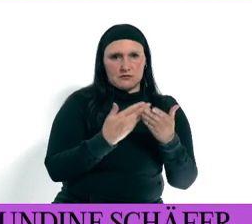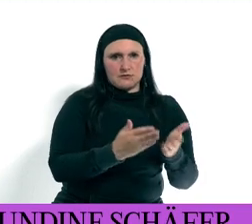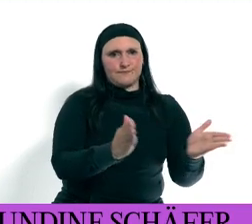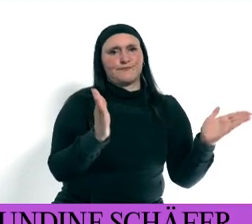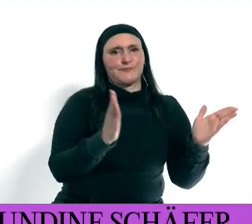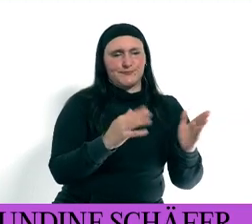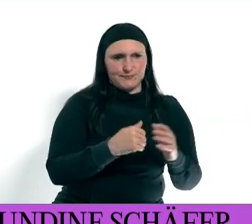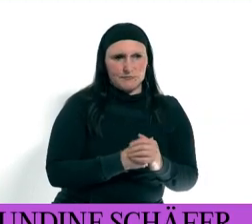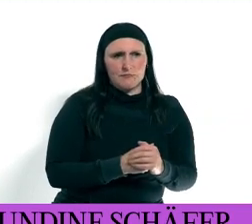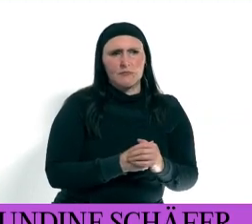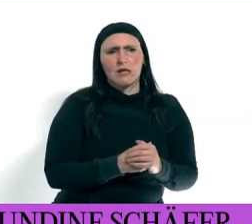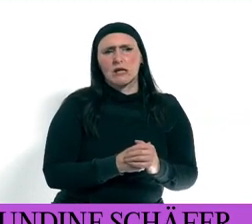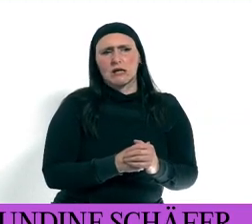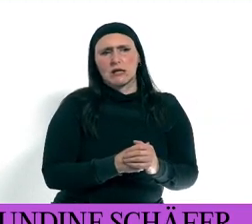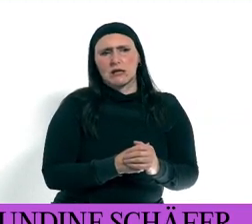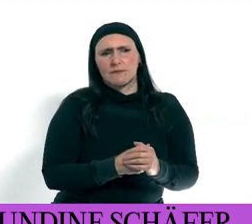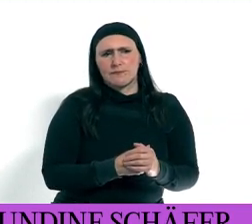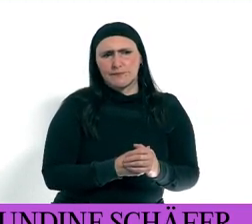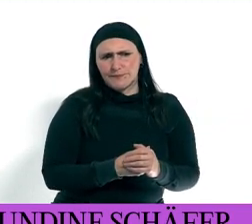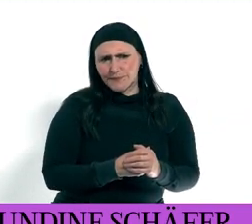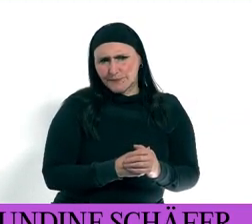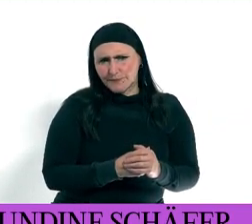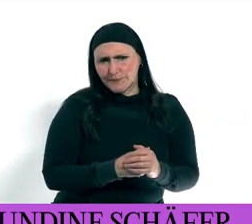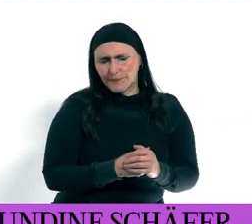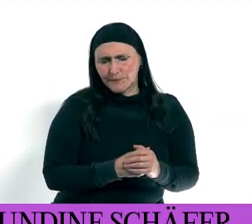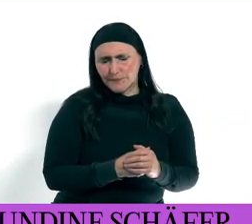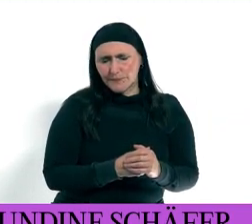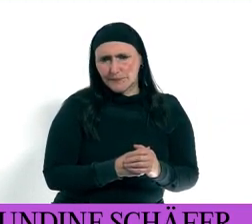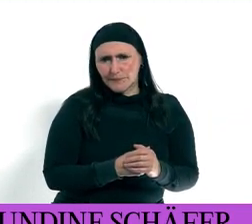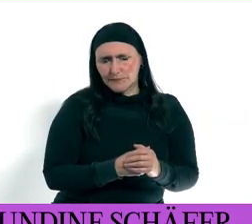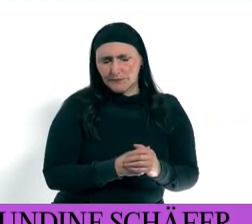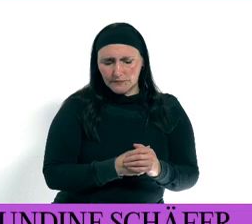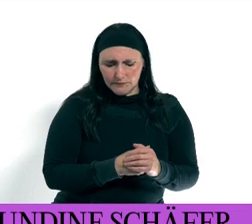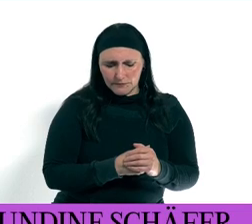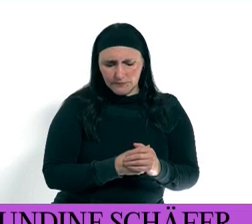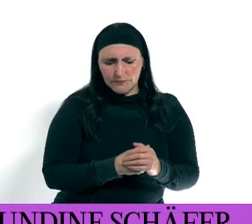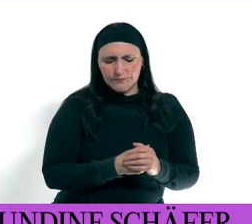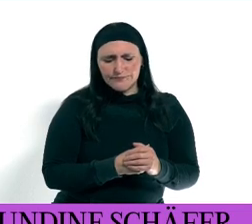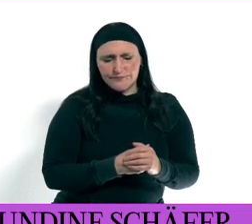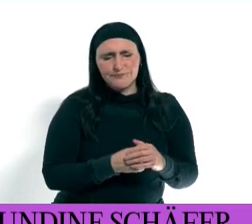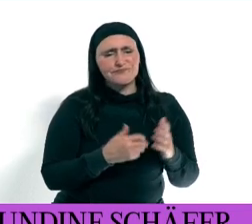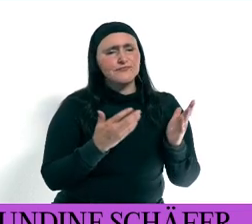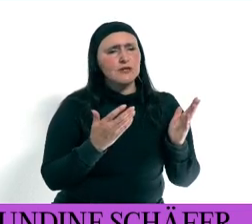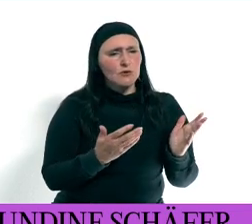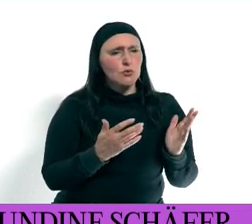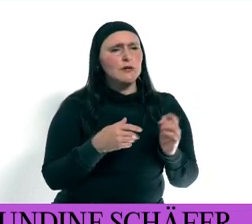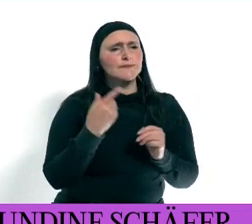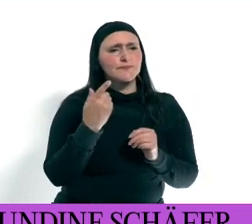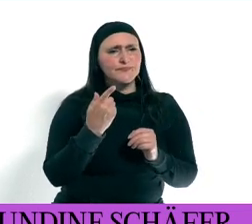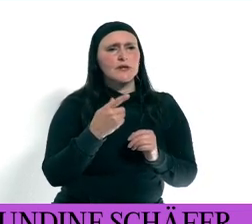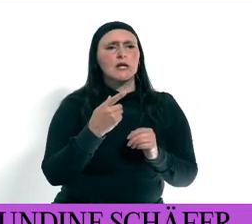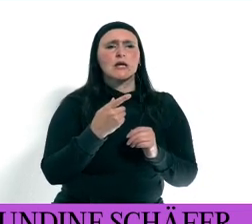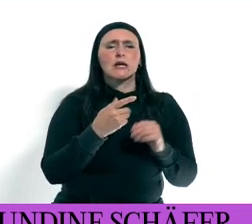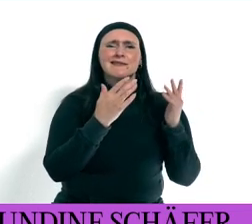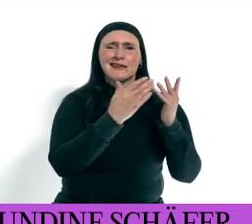Aber jetzt ist es tatsächlich soweit, im September können wir das Buch vorstellen. Bei der